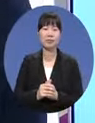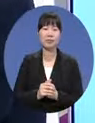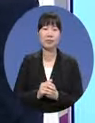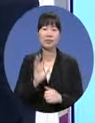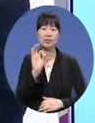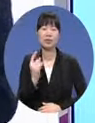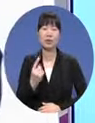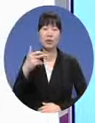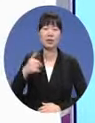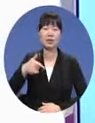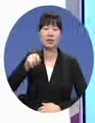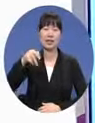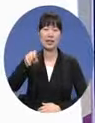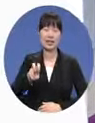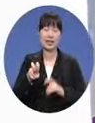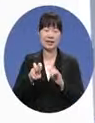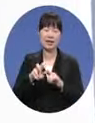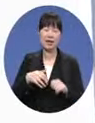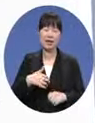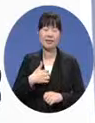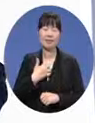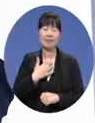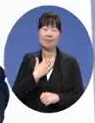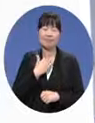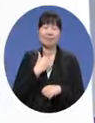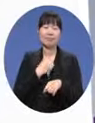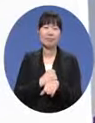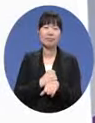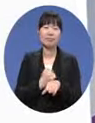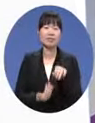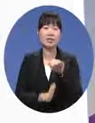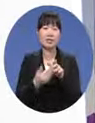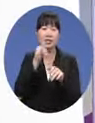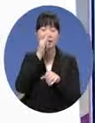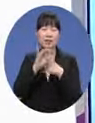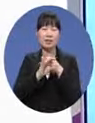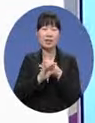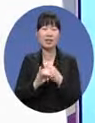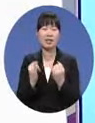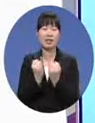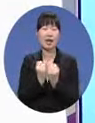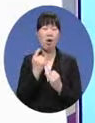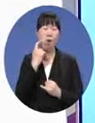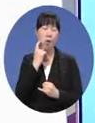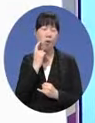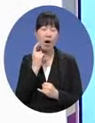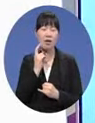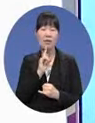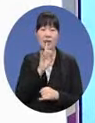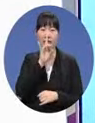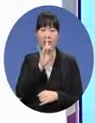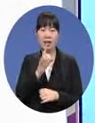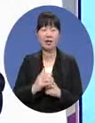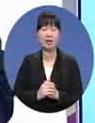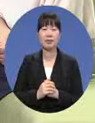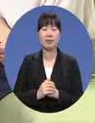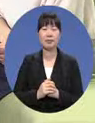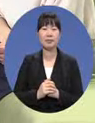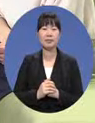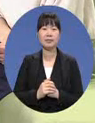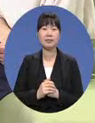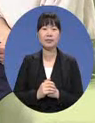오르가즘에 대해서도 좀 더 우리가 발전하려면 극한 걸 하려면은 여성들이 거짓말하고 척하면 안 돼요. 예.